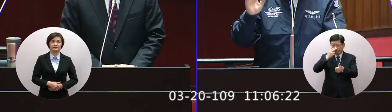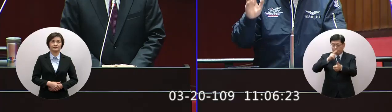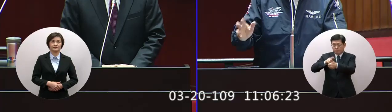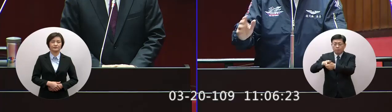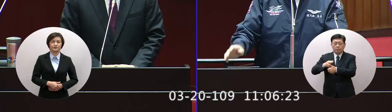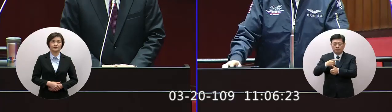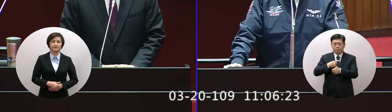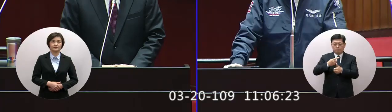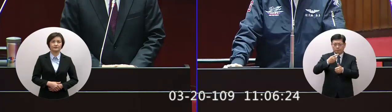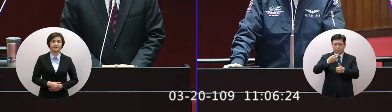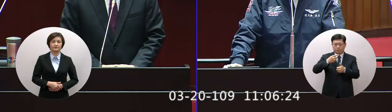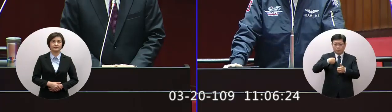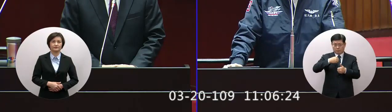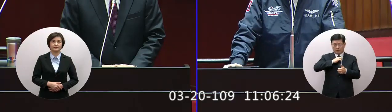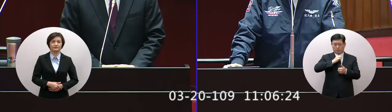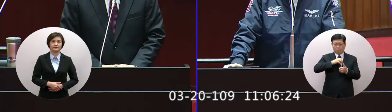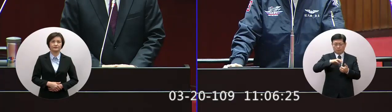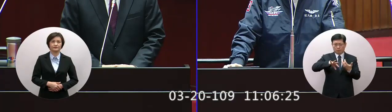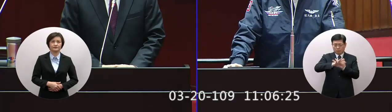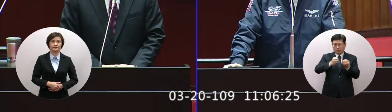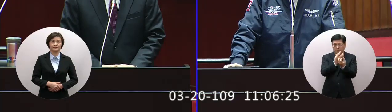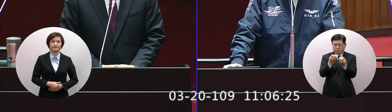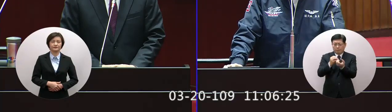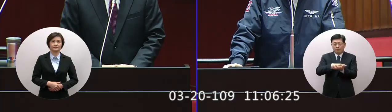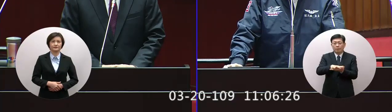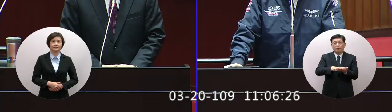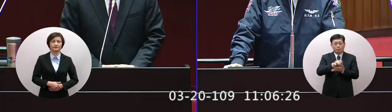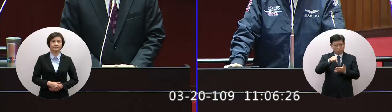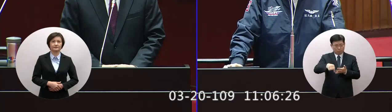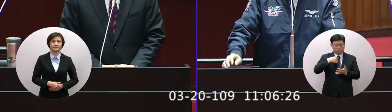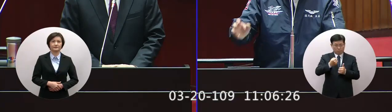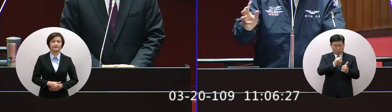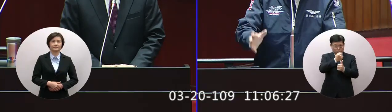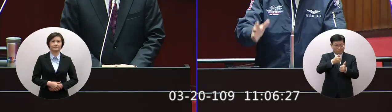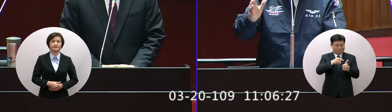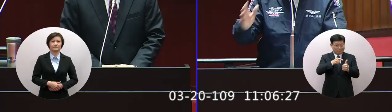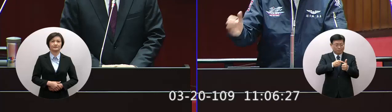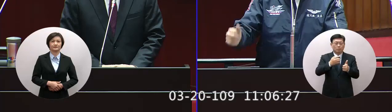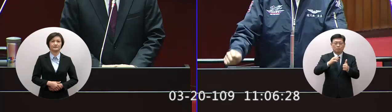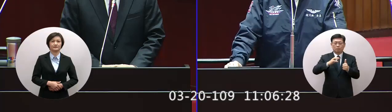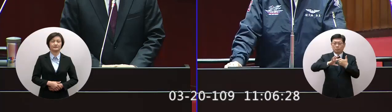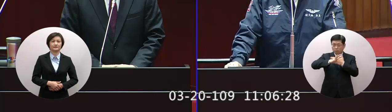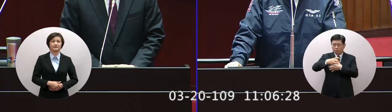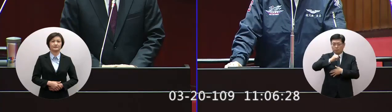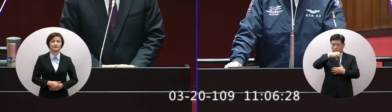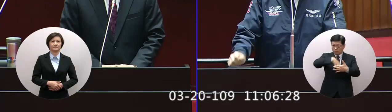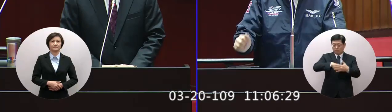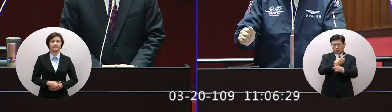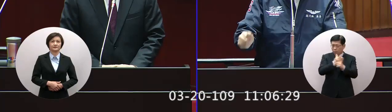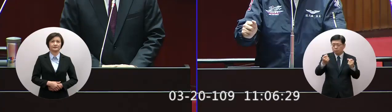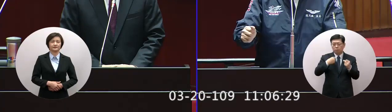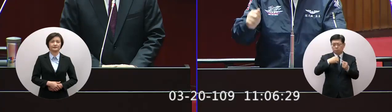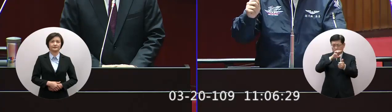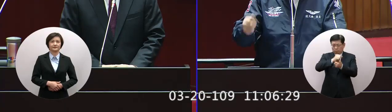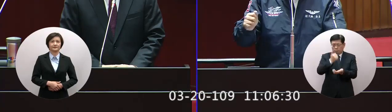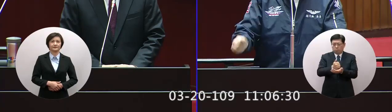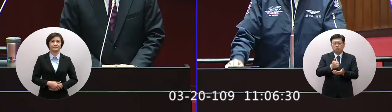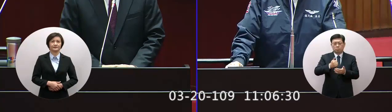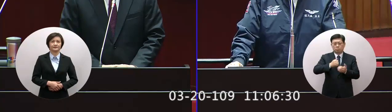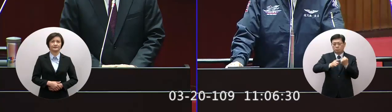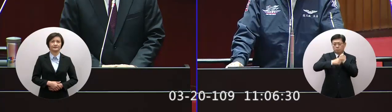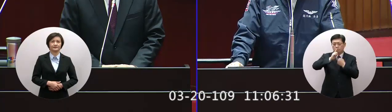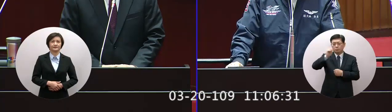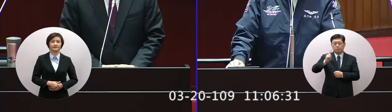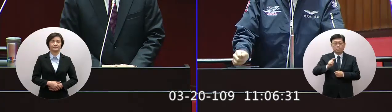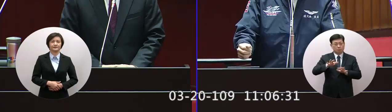后试图捣乱我们的市况的这样的一个背后的引武者，或不管是境内还是境外的，这些人要把他揪出来予以法